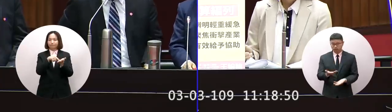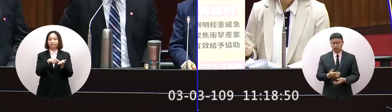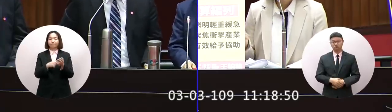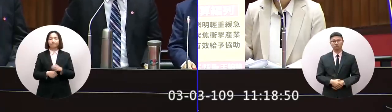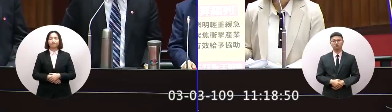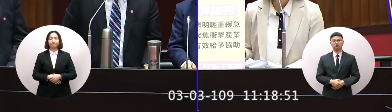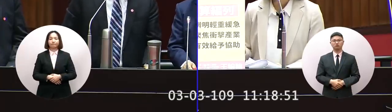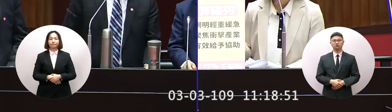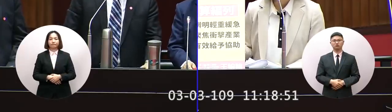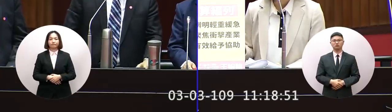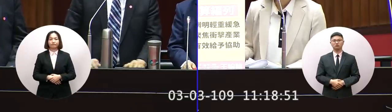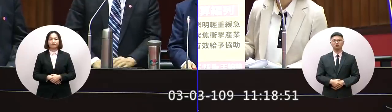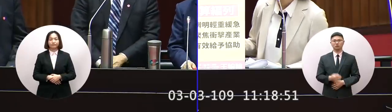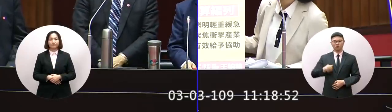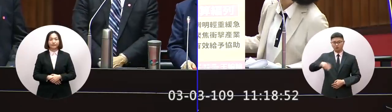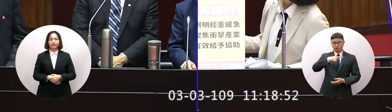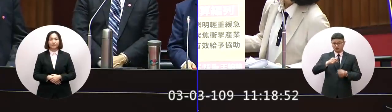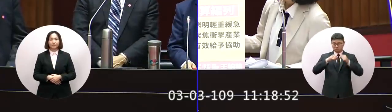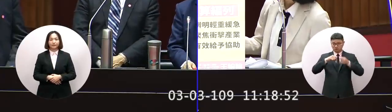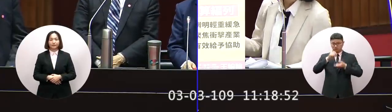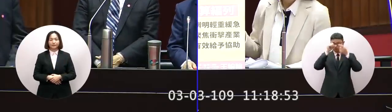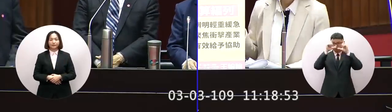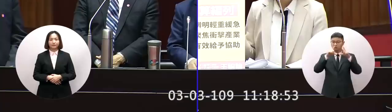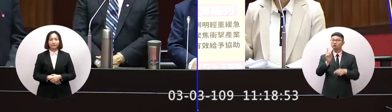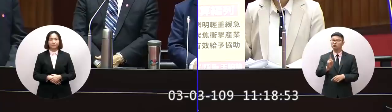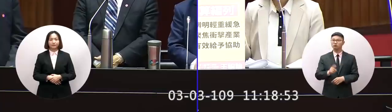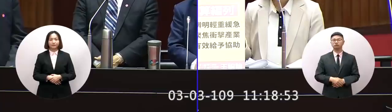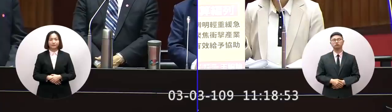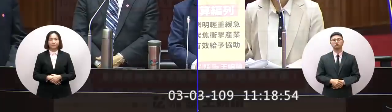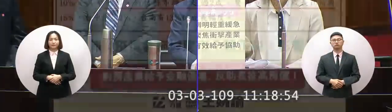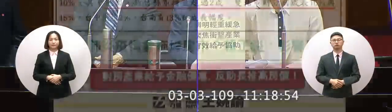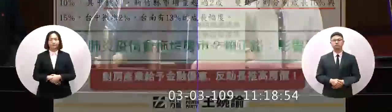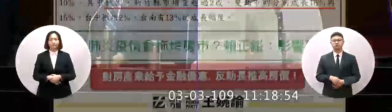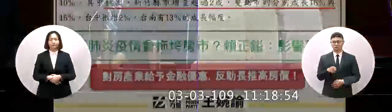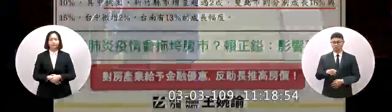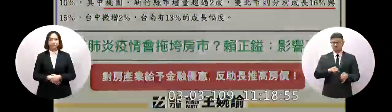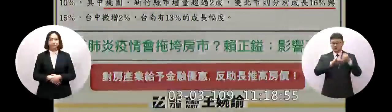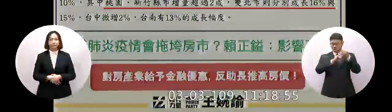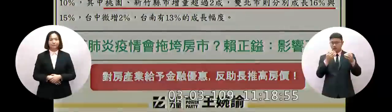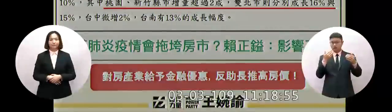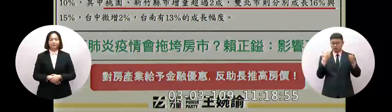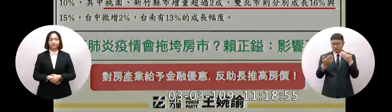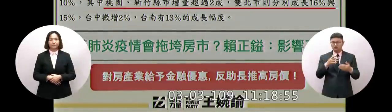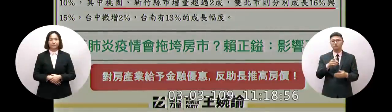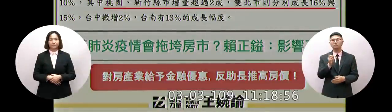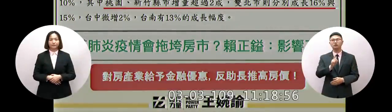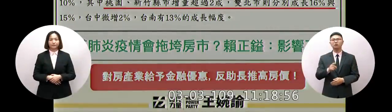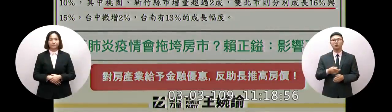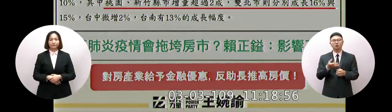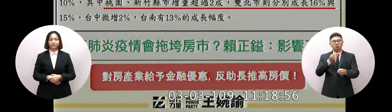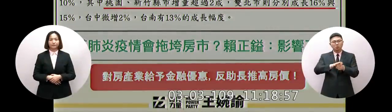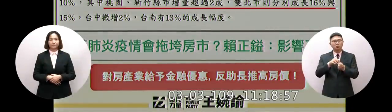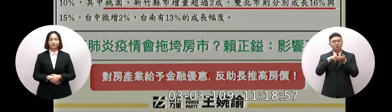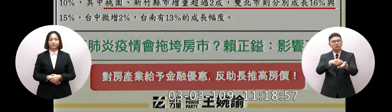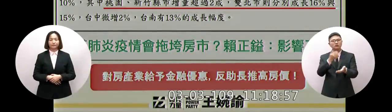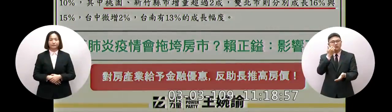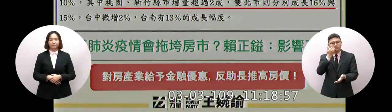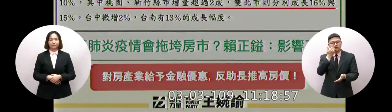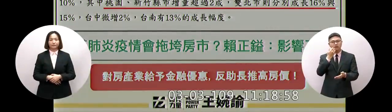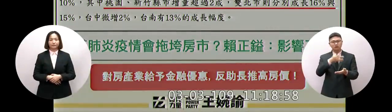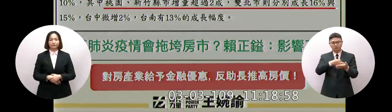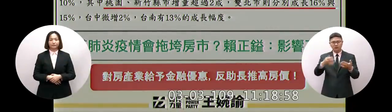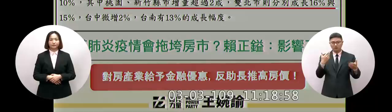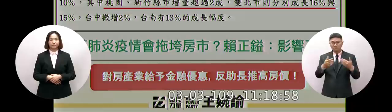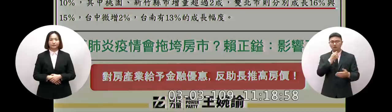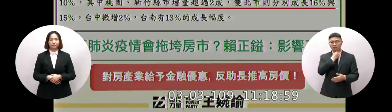申请的。 所以我们必须要提醒一下，就是说，我觉得必须要明确的奠定辅助的对象，因为我们真的希望能够帮助